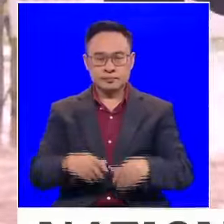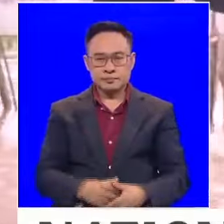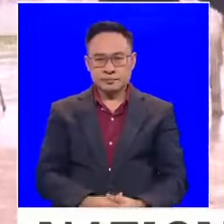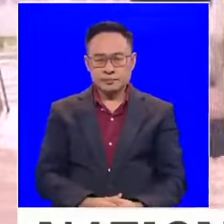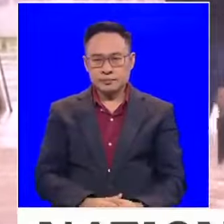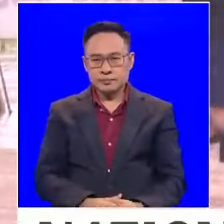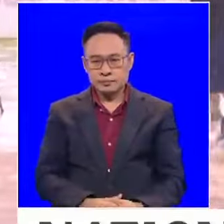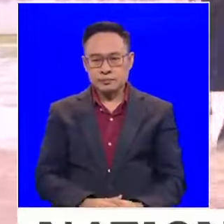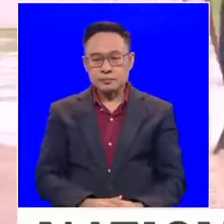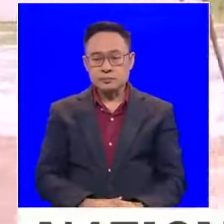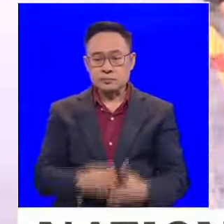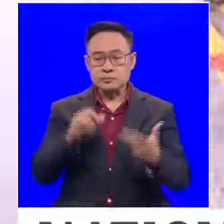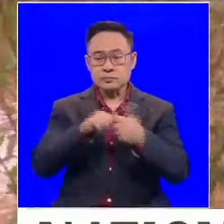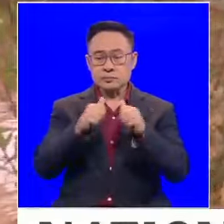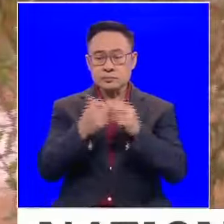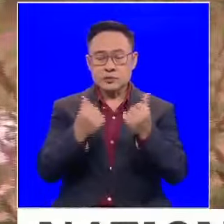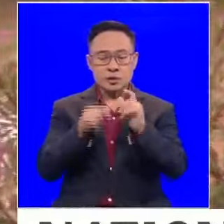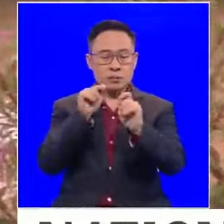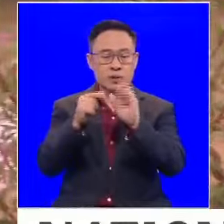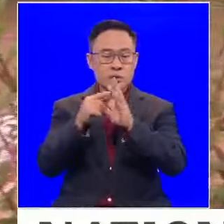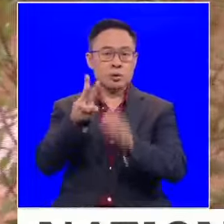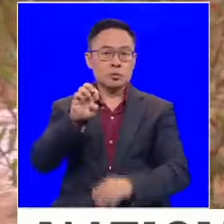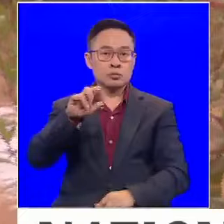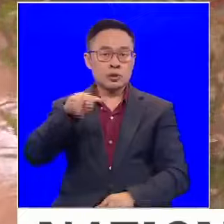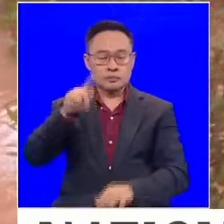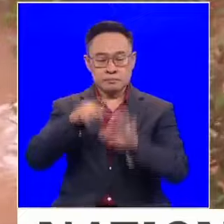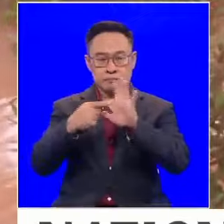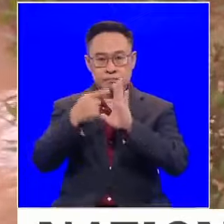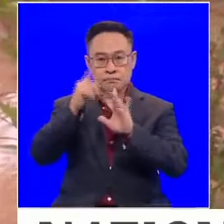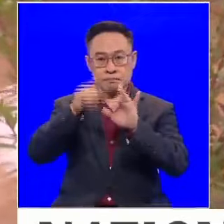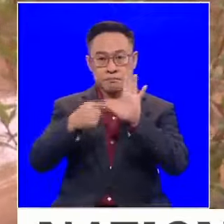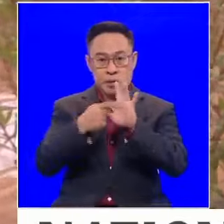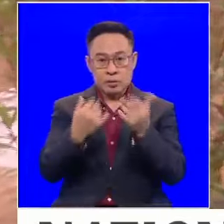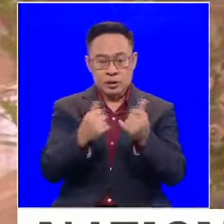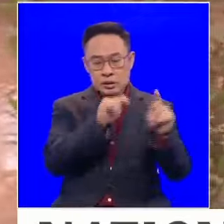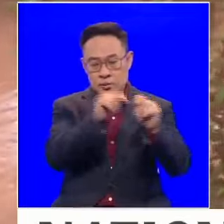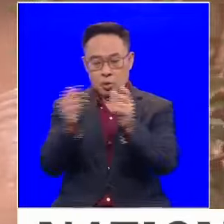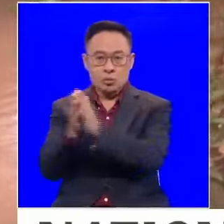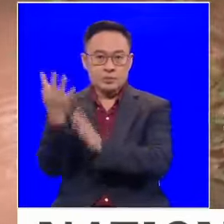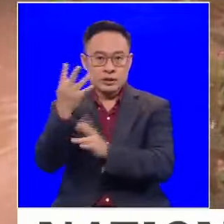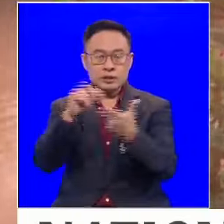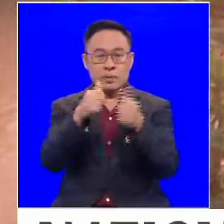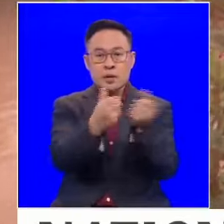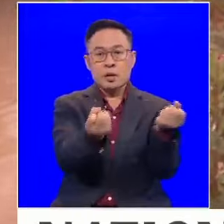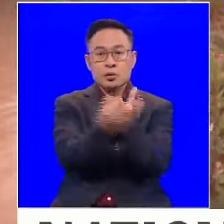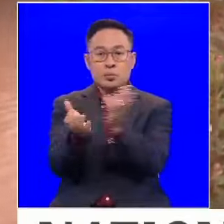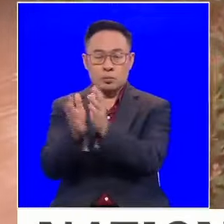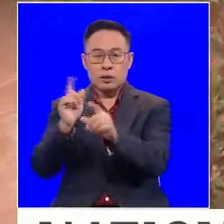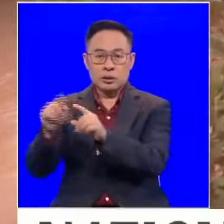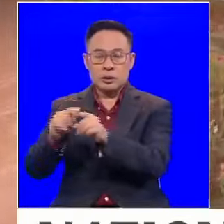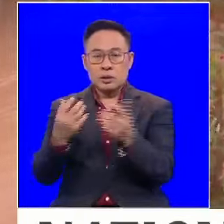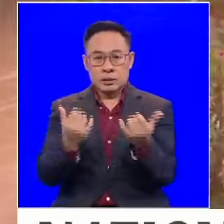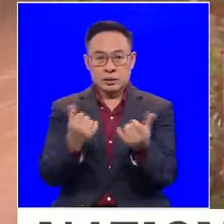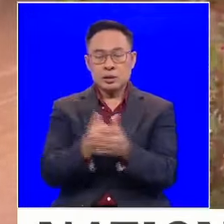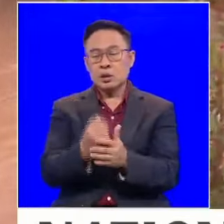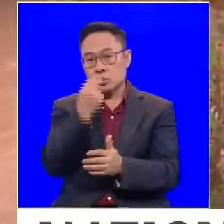ซึ่งสถานการณ์ในพื้นที่ของอำเภอเวียงป่าเป้าอย่างที่บอกนะคะว่ามี4ตำบลที่ได้รับผลกระทบแล้วก็ตำบลเวียงตรงนี้นะคะก็เป็นอีก1ต